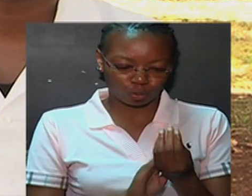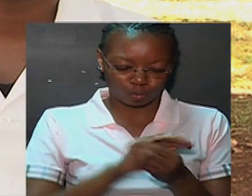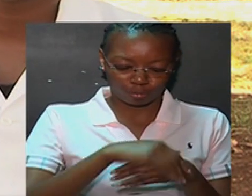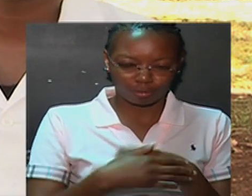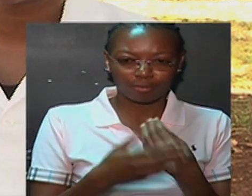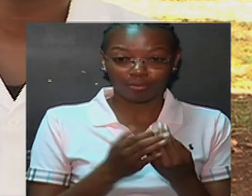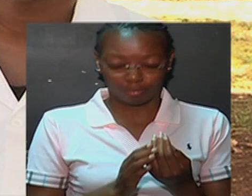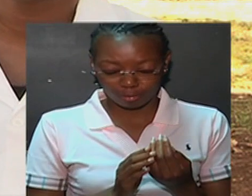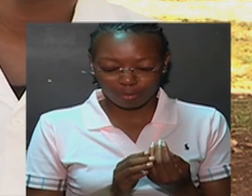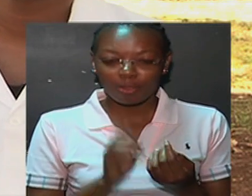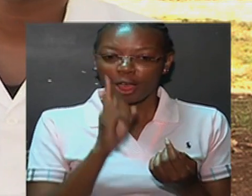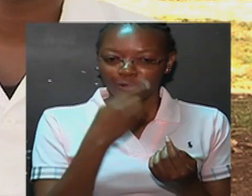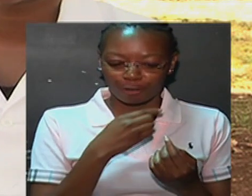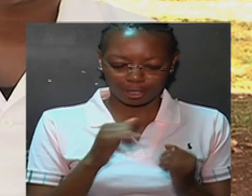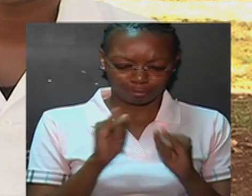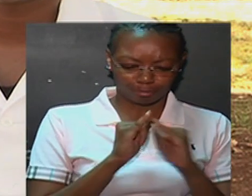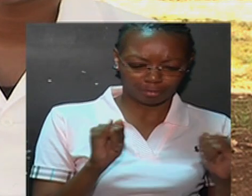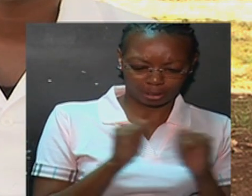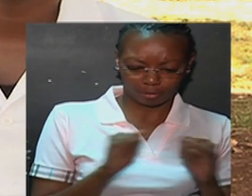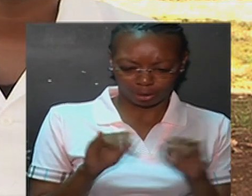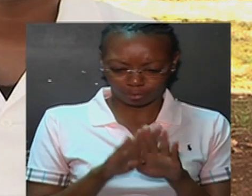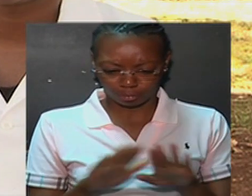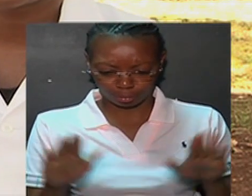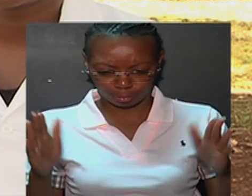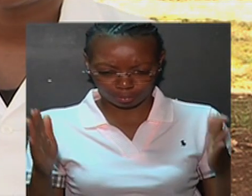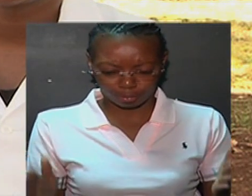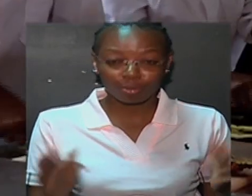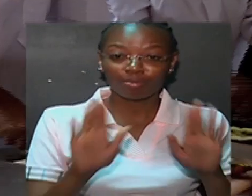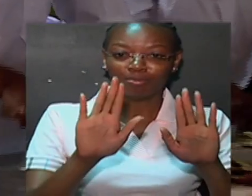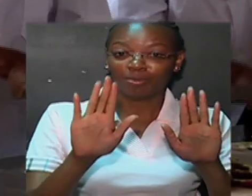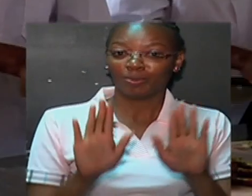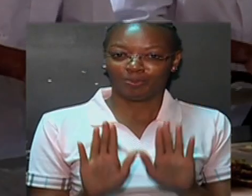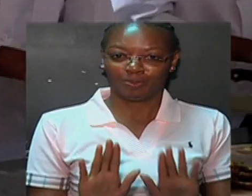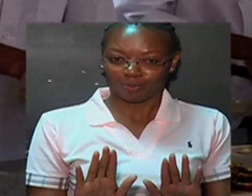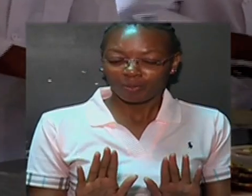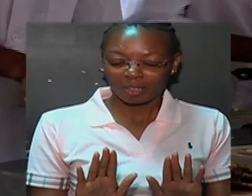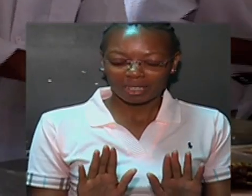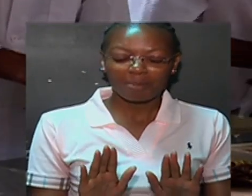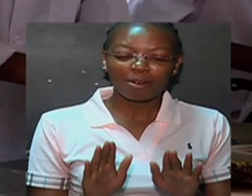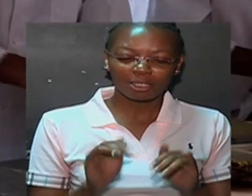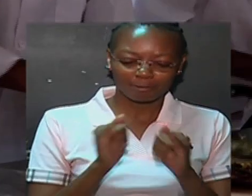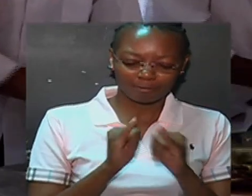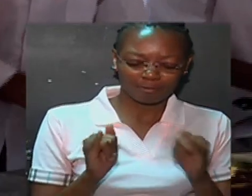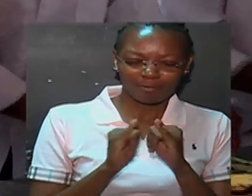some kwa muda mchache, kisha ikishapoa tunapaka.